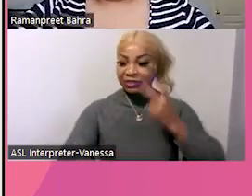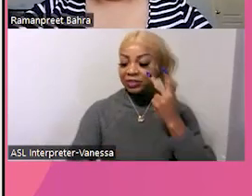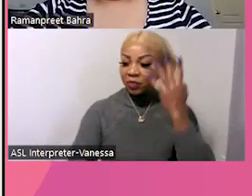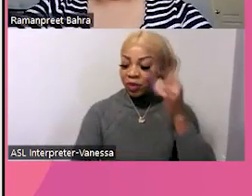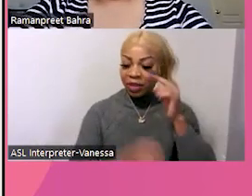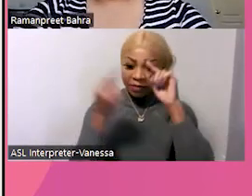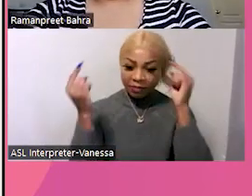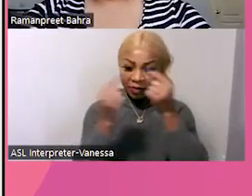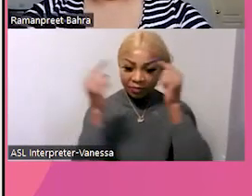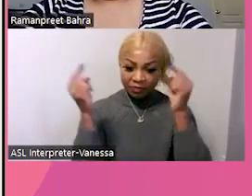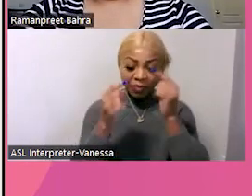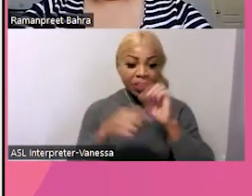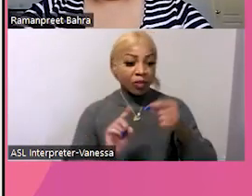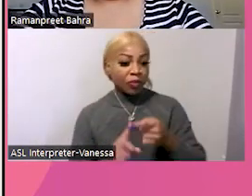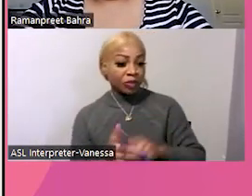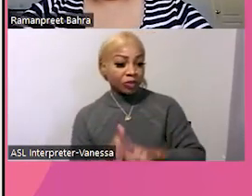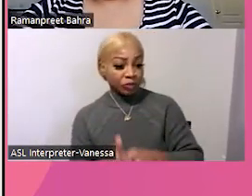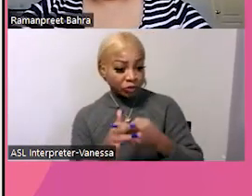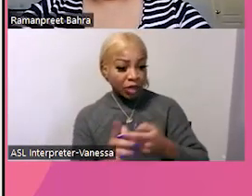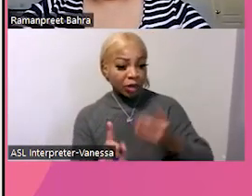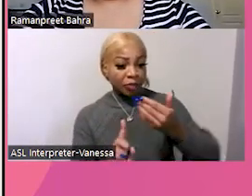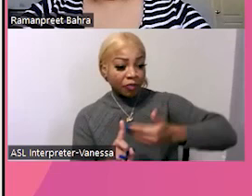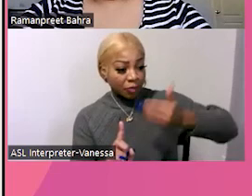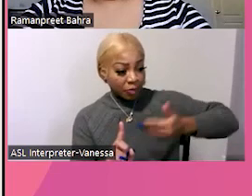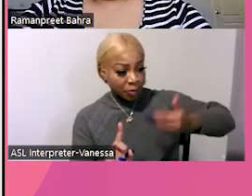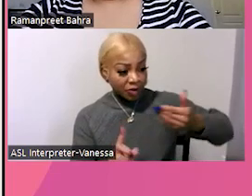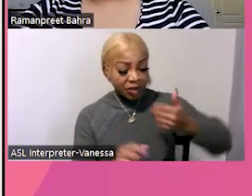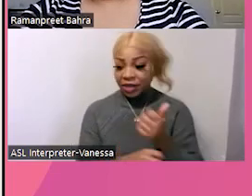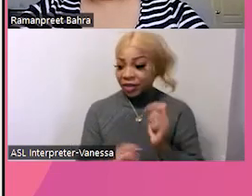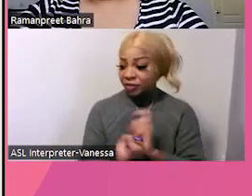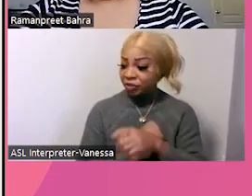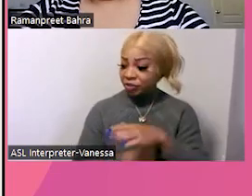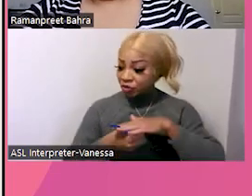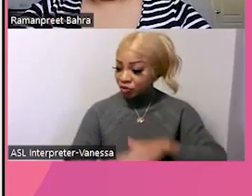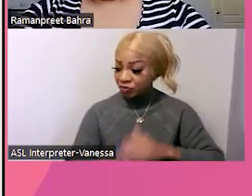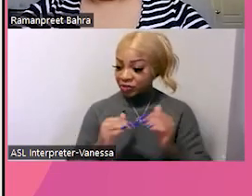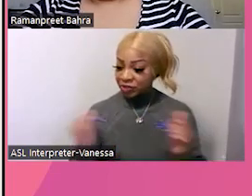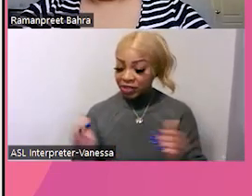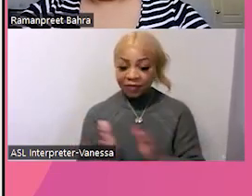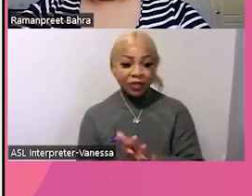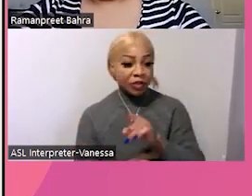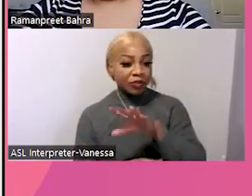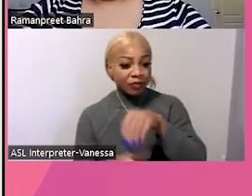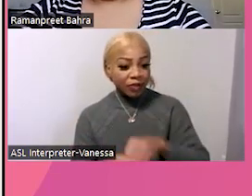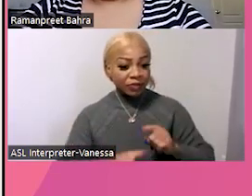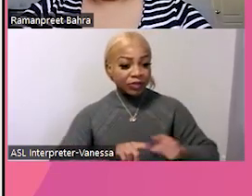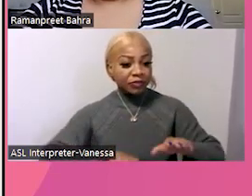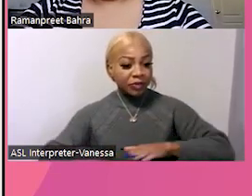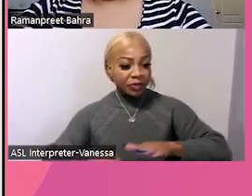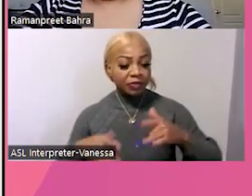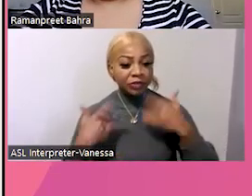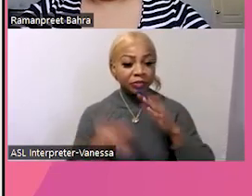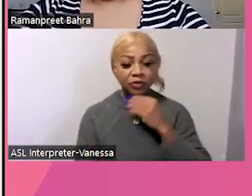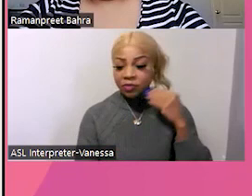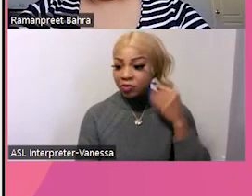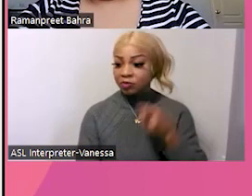pourrait causer les migraines. Par exemple, ce qui est arrivé avant les migraines, qu'est-ce qu'elle a fait? Y a-t-il eu des changements dans sa vie? Qu'est-ce